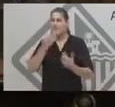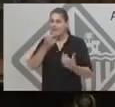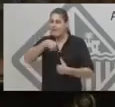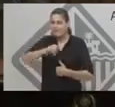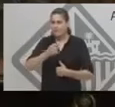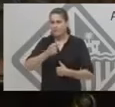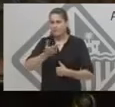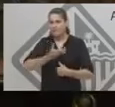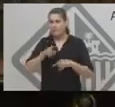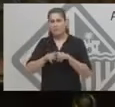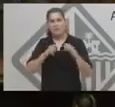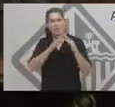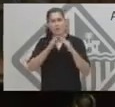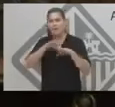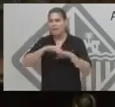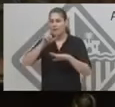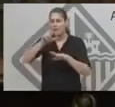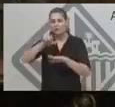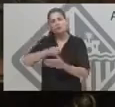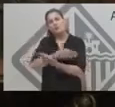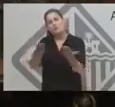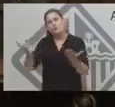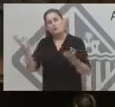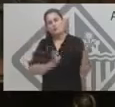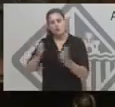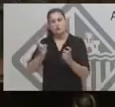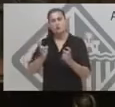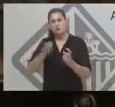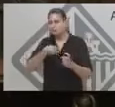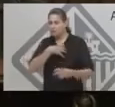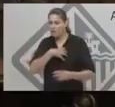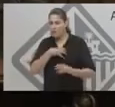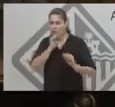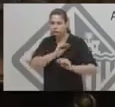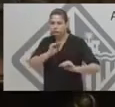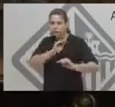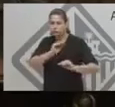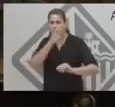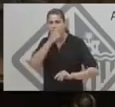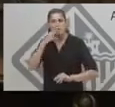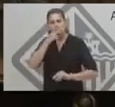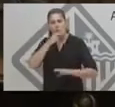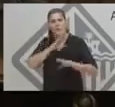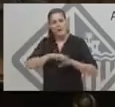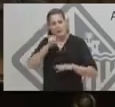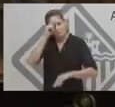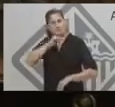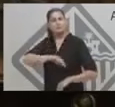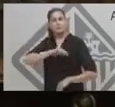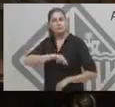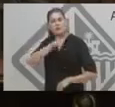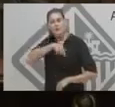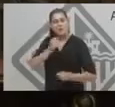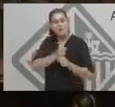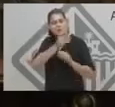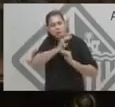la casa de tots els ciutadans i ciutadanes. Continuarem formant funcionaris i funcionàries compromesos perquè siguin més conscients que mai de la seva tasca de